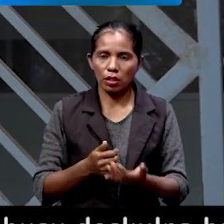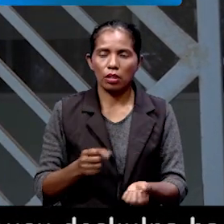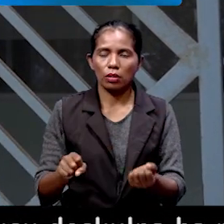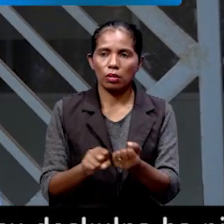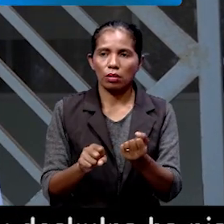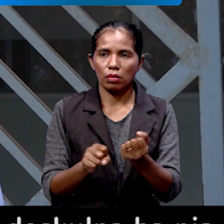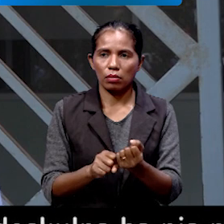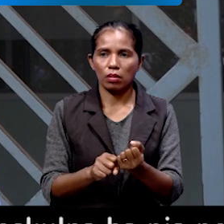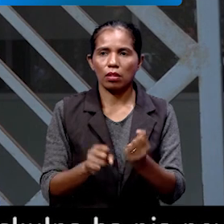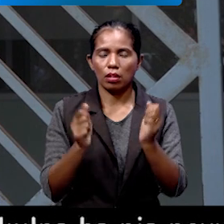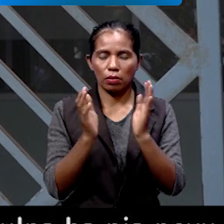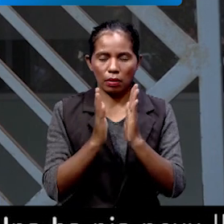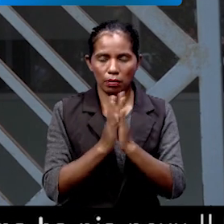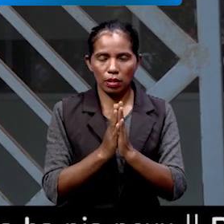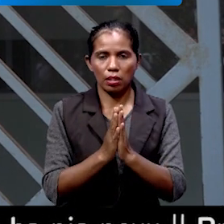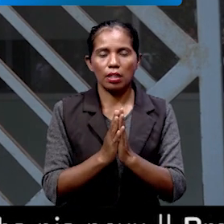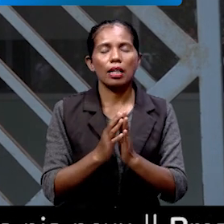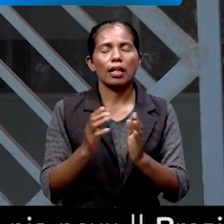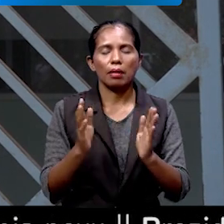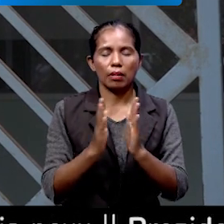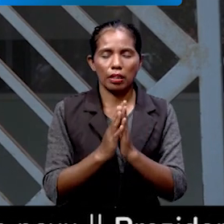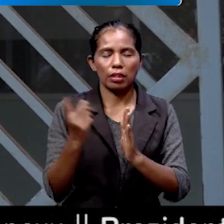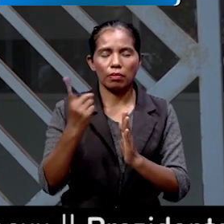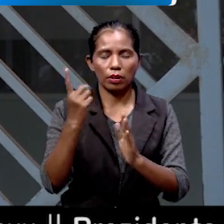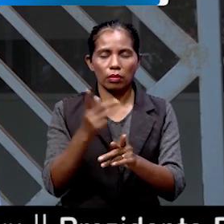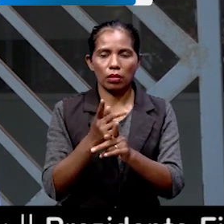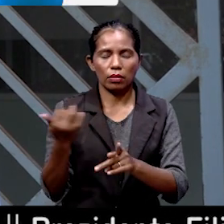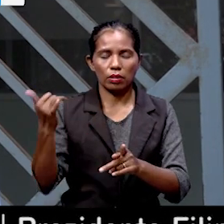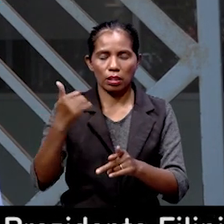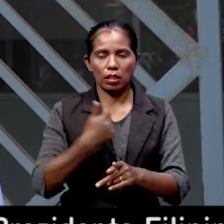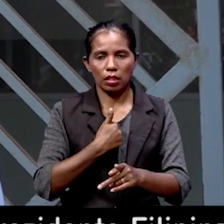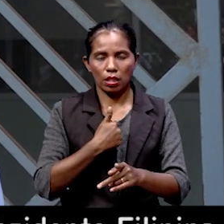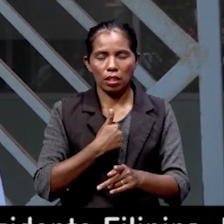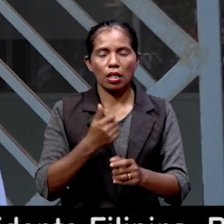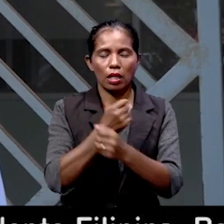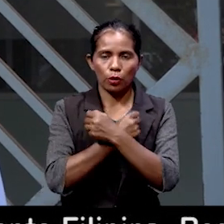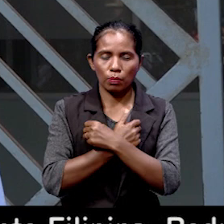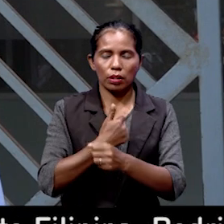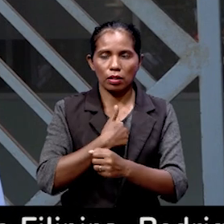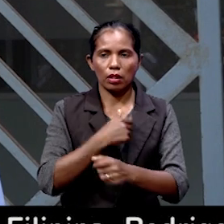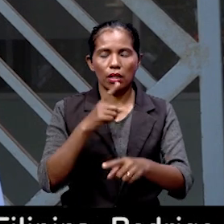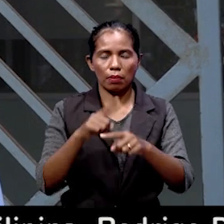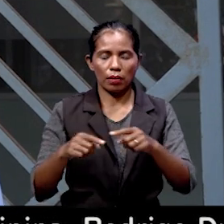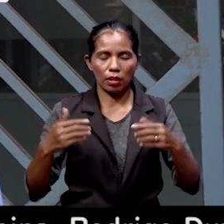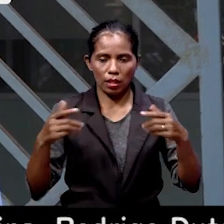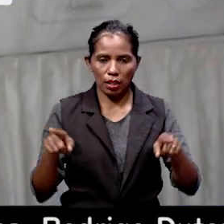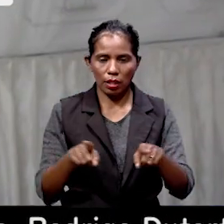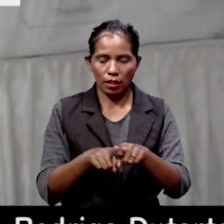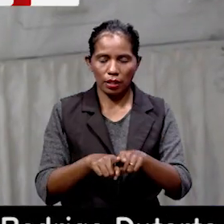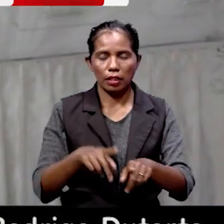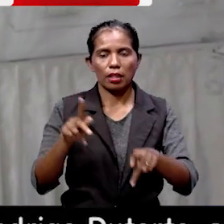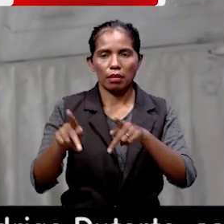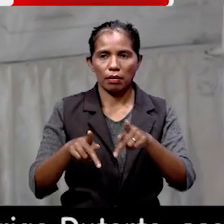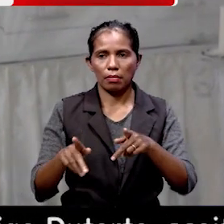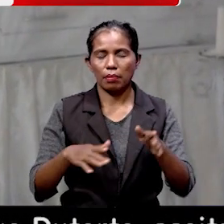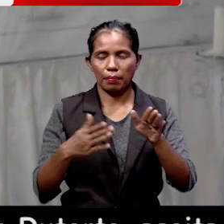ni ora saun ha mulak nafatin, basira atun ne sira kuda abis sinean, istima sinean, atun ne la bela akontesian se sinean mulak nafatin.